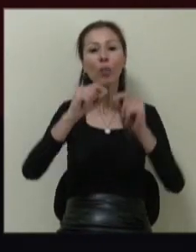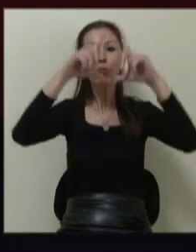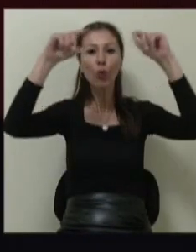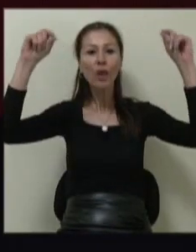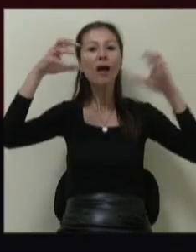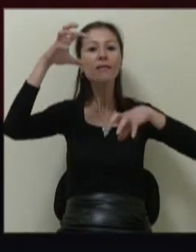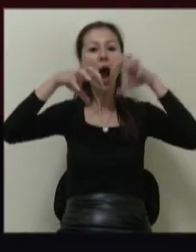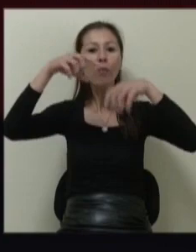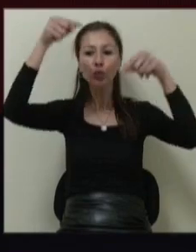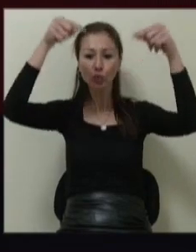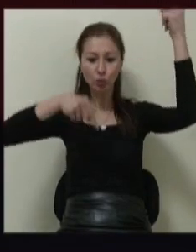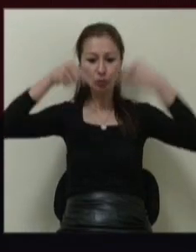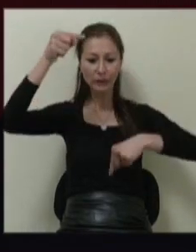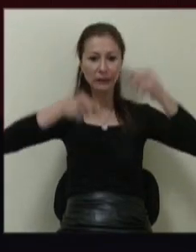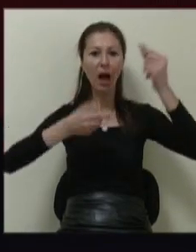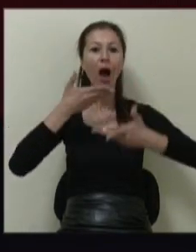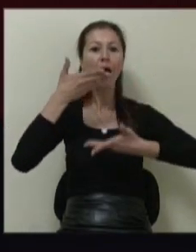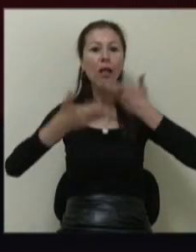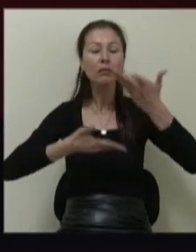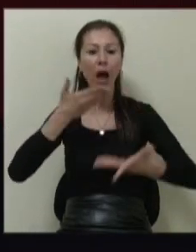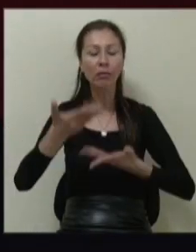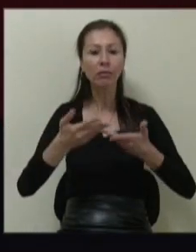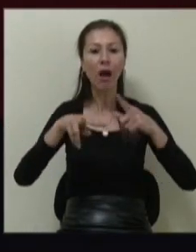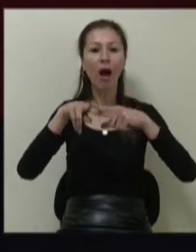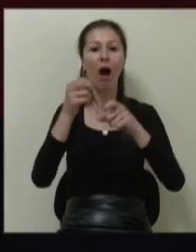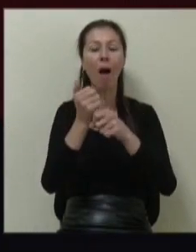yağmur parçalarının düşmesini anlatan bir fiil var, ağmak.